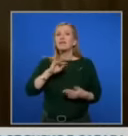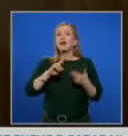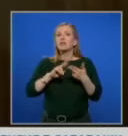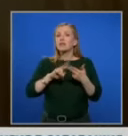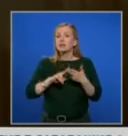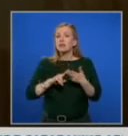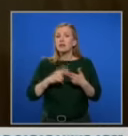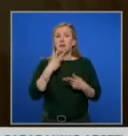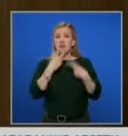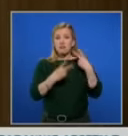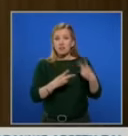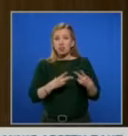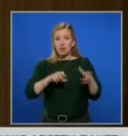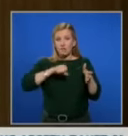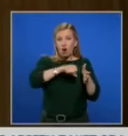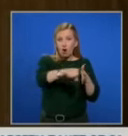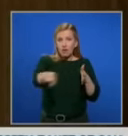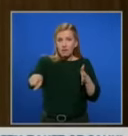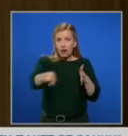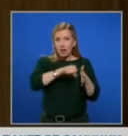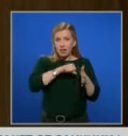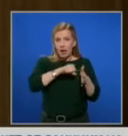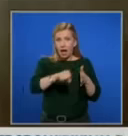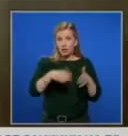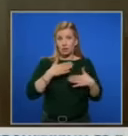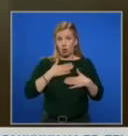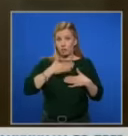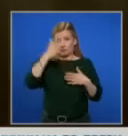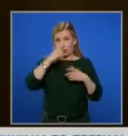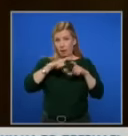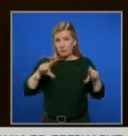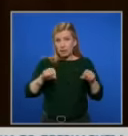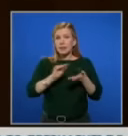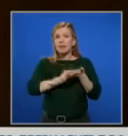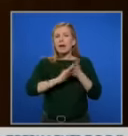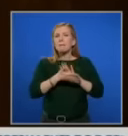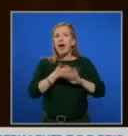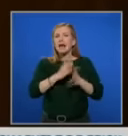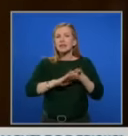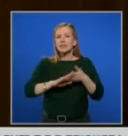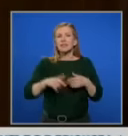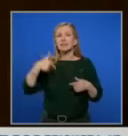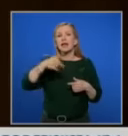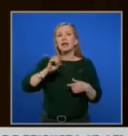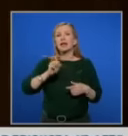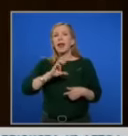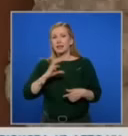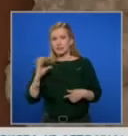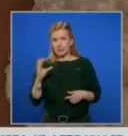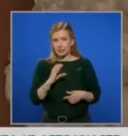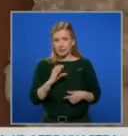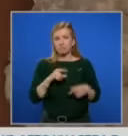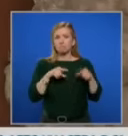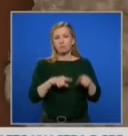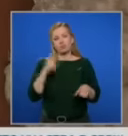на апартамента, намазана с грес. Това се случвало за пореден път и за никой не било тайна, че е дело на съседа от долния етаж, бившият